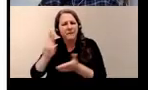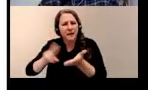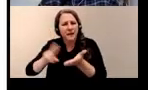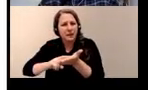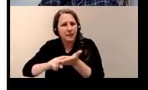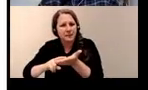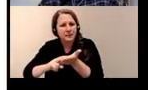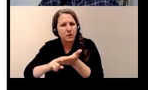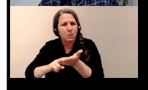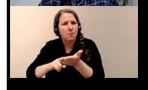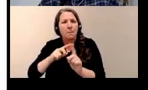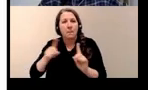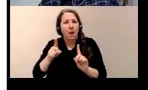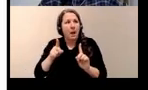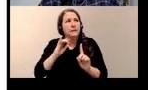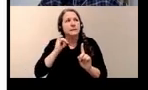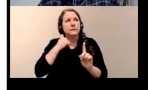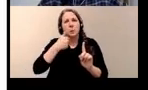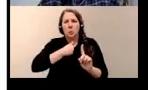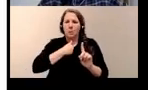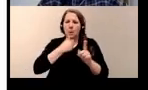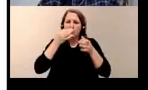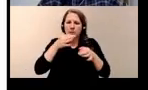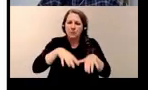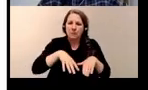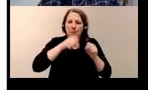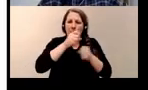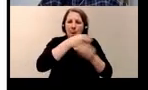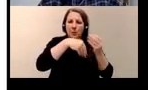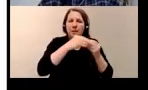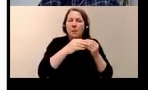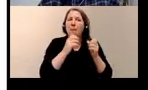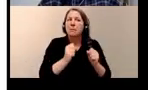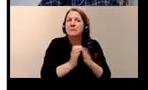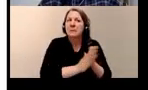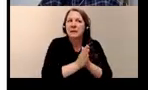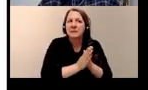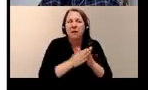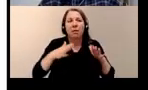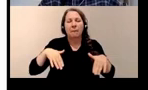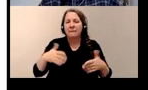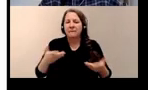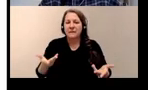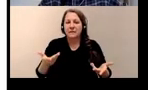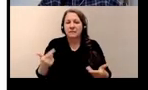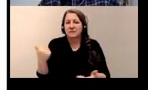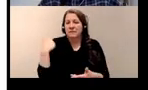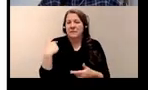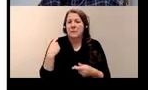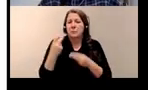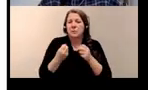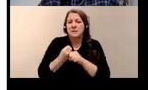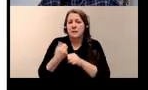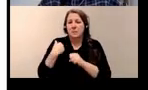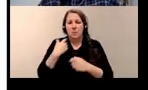extrêmement intéressant. Hein. C'est d'ailleurs j'étais chez vos collègues de Concordia University il y a quelques années, quand je présentais le